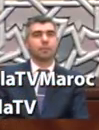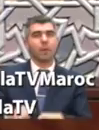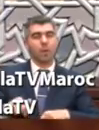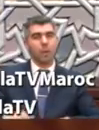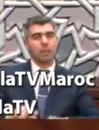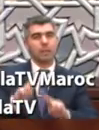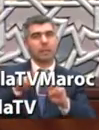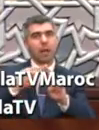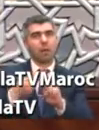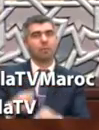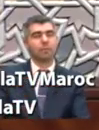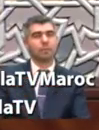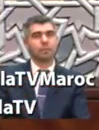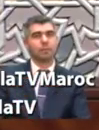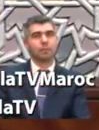رد السيد الوزير.